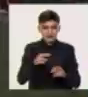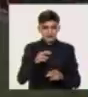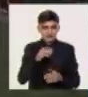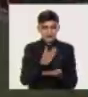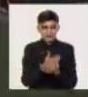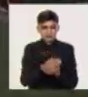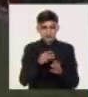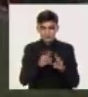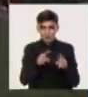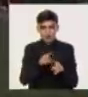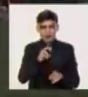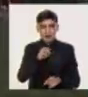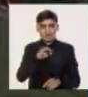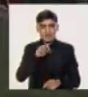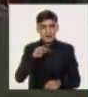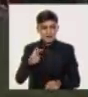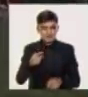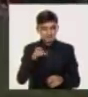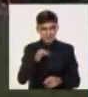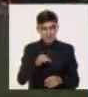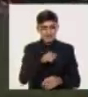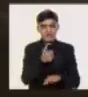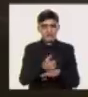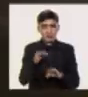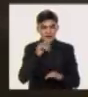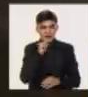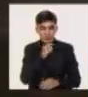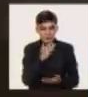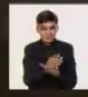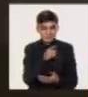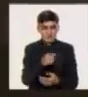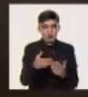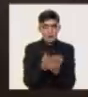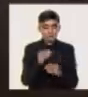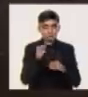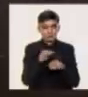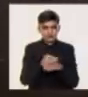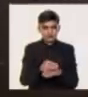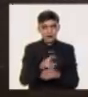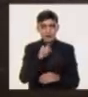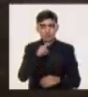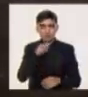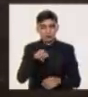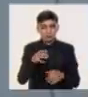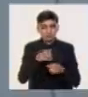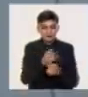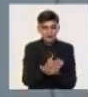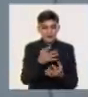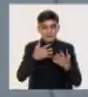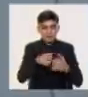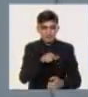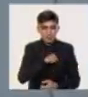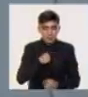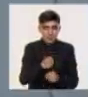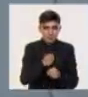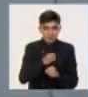еще и блочно-модульные котельные. Главная их особенность – экономичность. Новые установки потребляют меньше мазута. Работа полностью автоматизирована. К